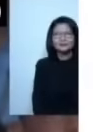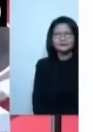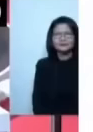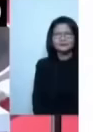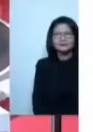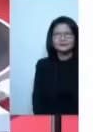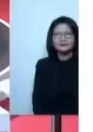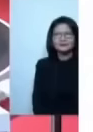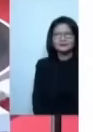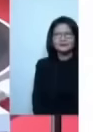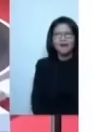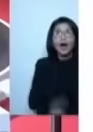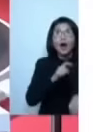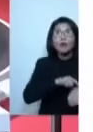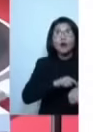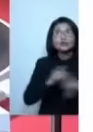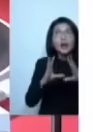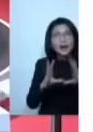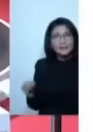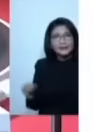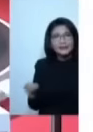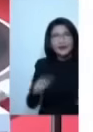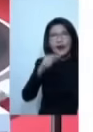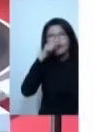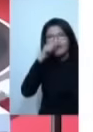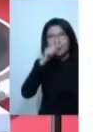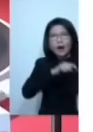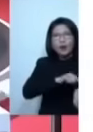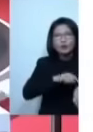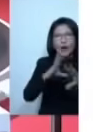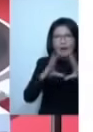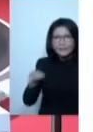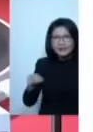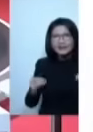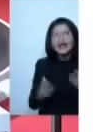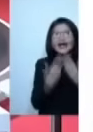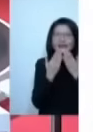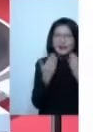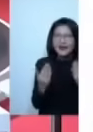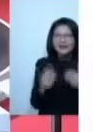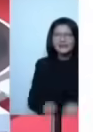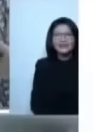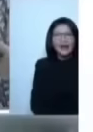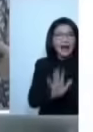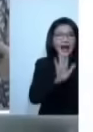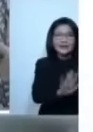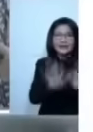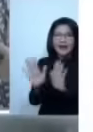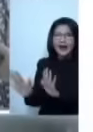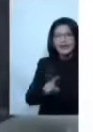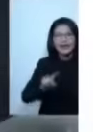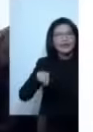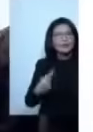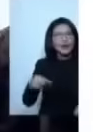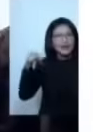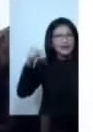dari beberapa tema yang diangkat pada debat perdana KPU pada hari ini yang itu menyangkup isu HAM kemudian juga ada ee